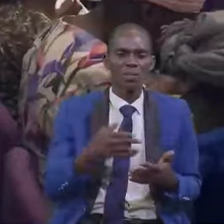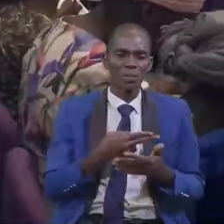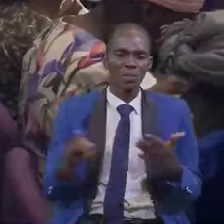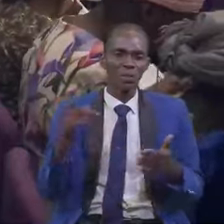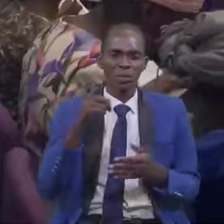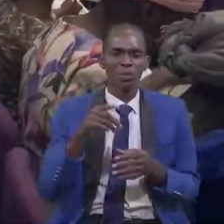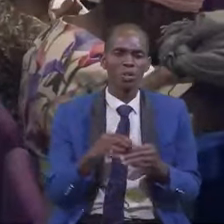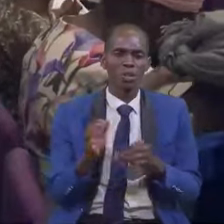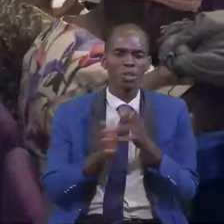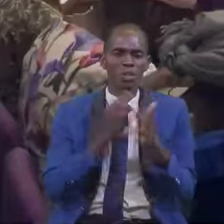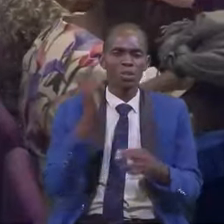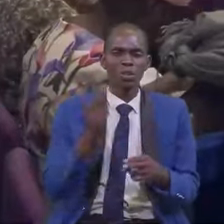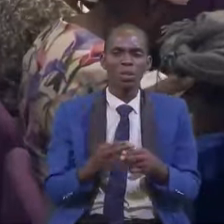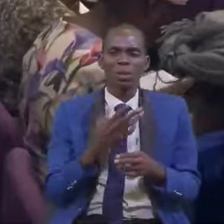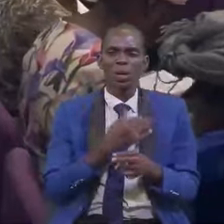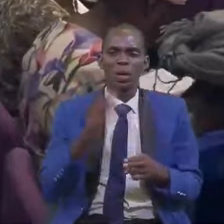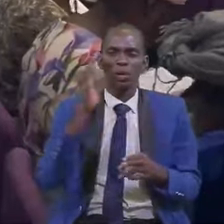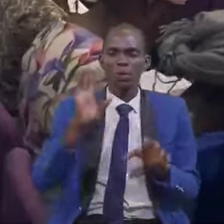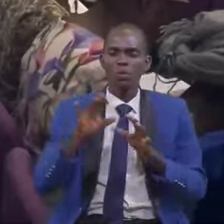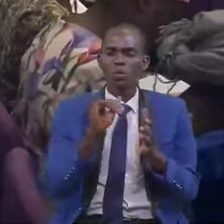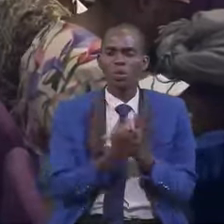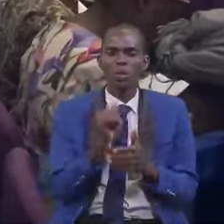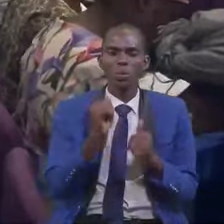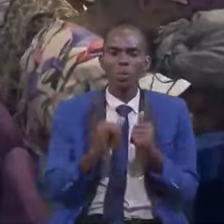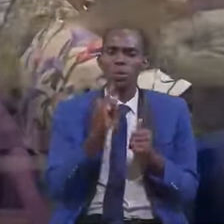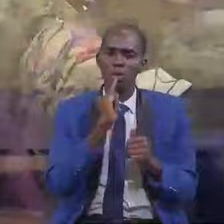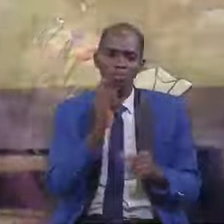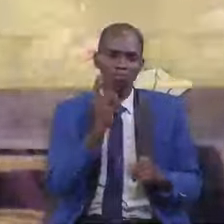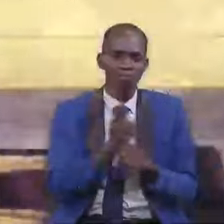Et si tu fais ce qui est droit à ses yeux,